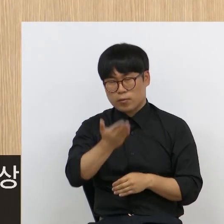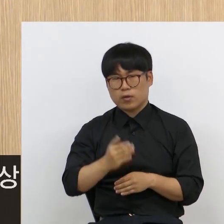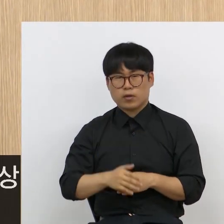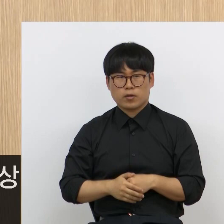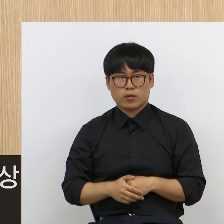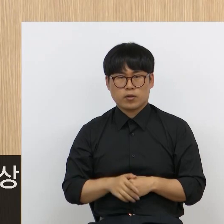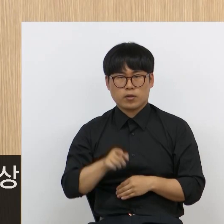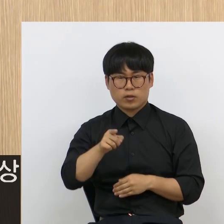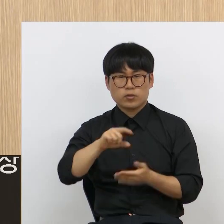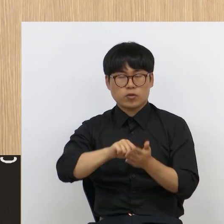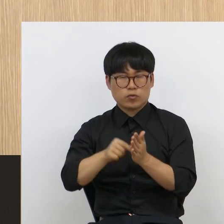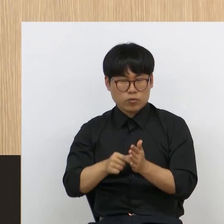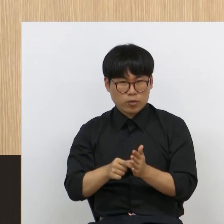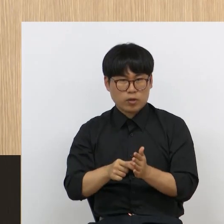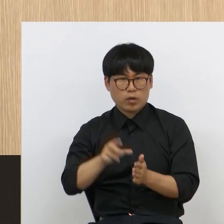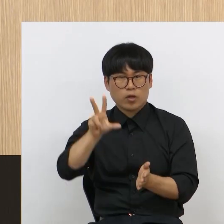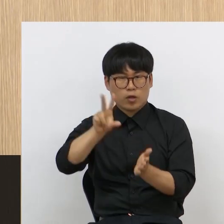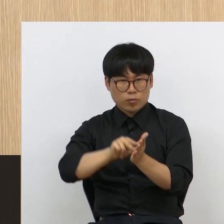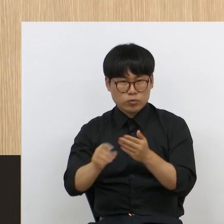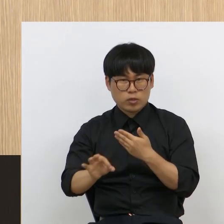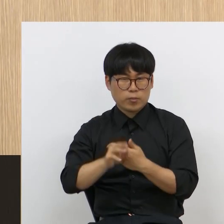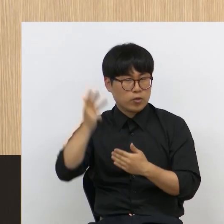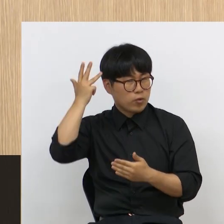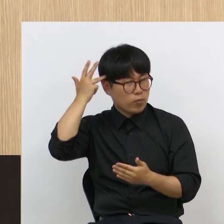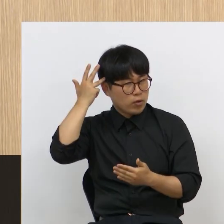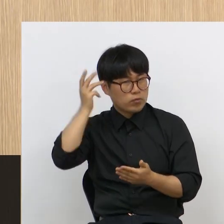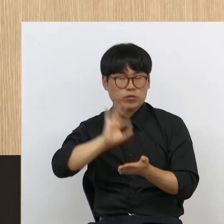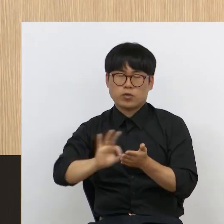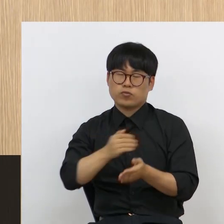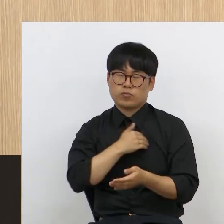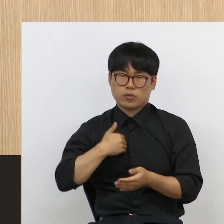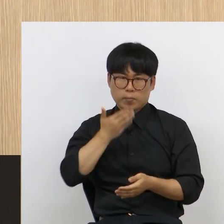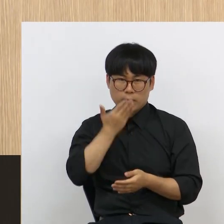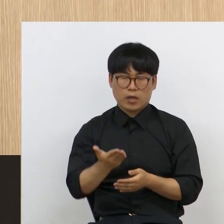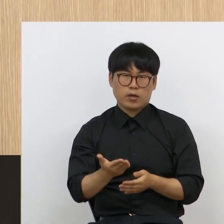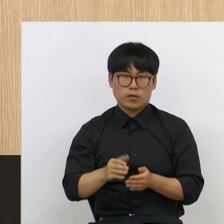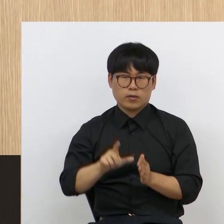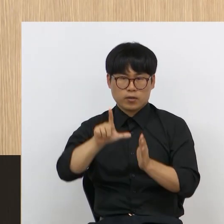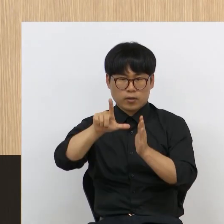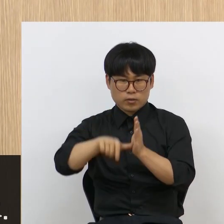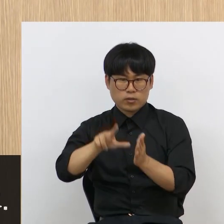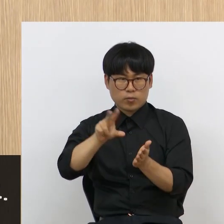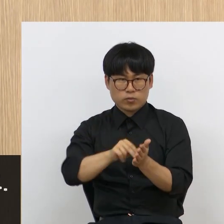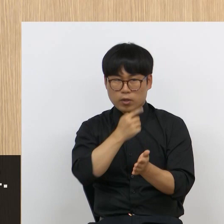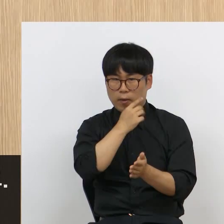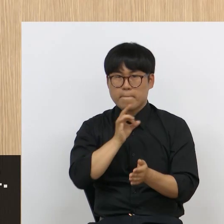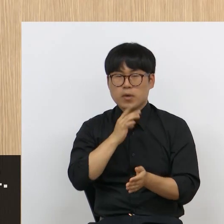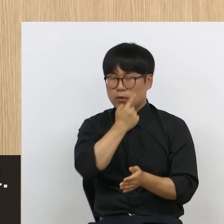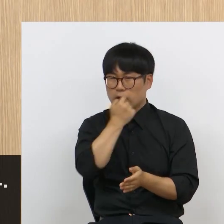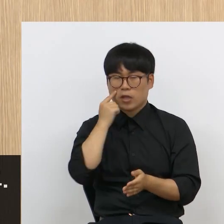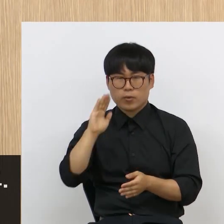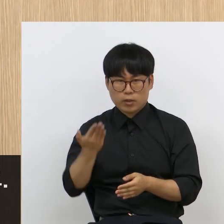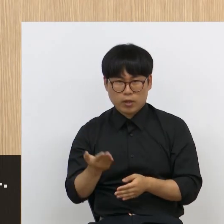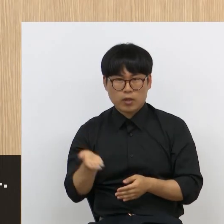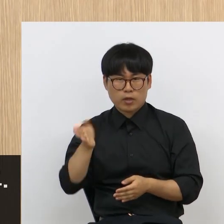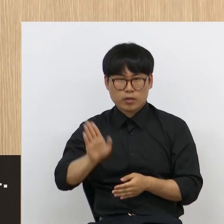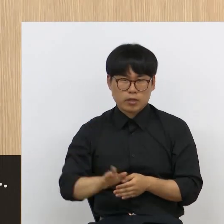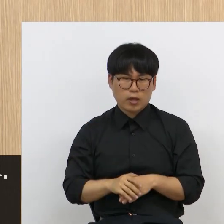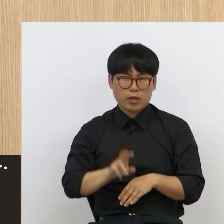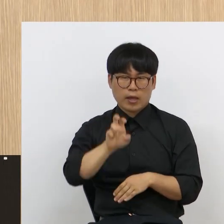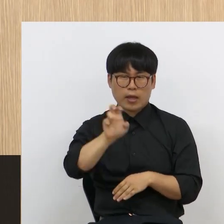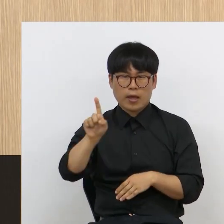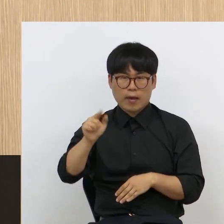있습니다. 그런 중이염이라면 뭐 와우 이식하는 아무 문제 없고요. 시기에 대한 문제는 좀 할 수 있고 만약 그런 게 아니고 만성